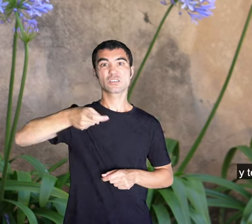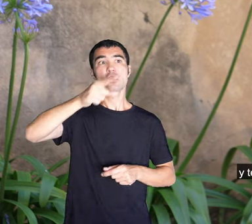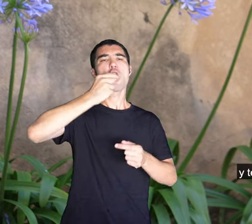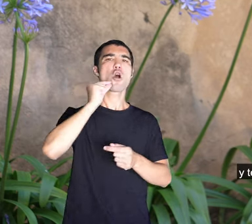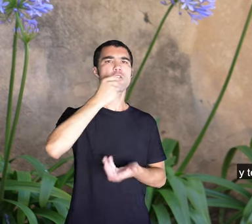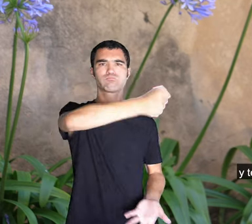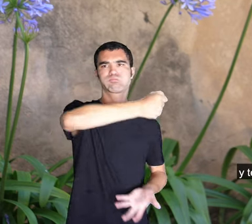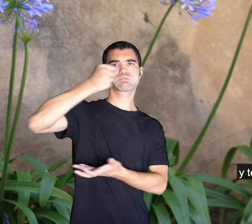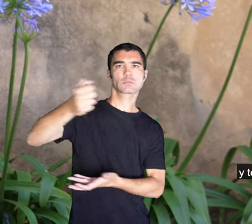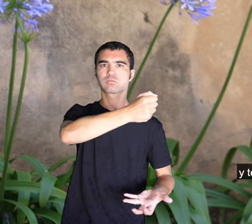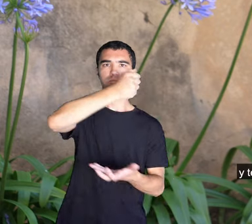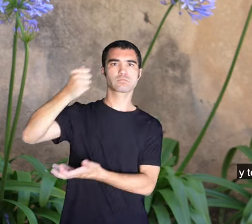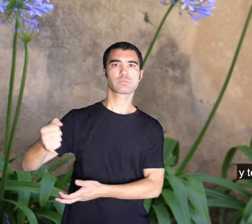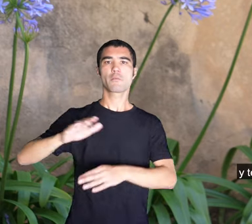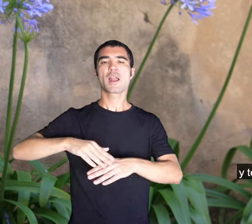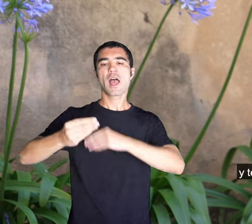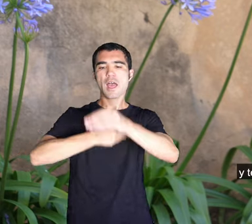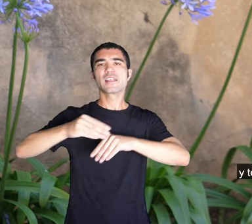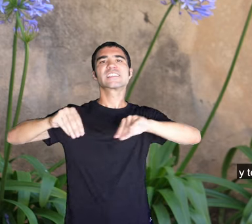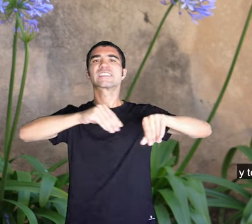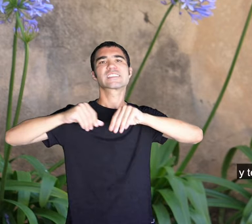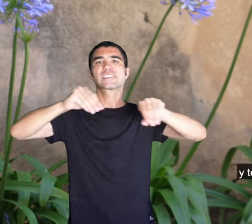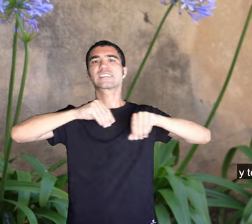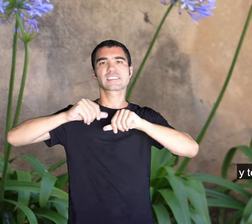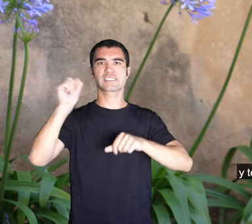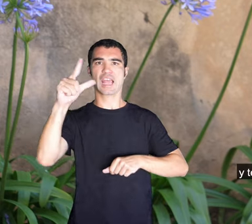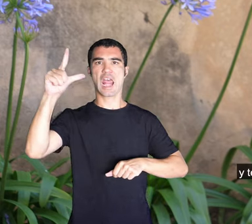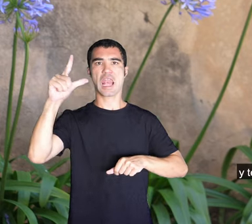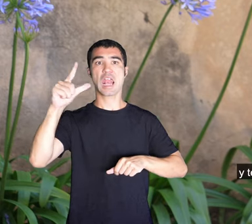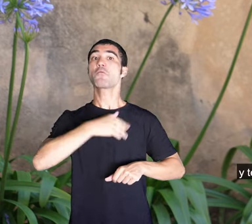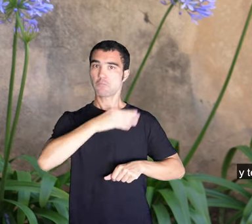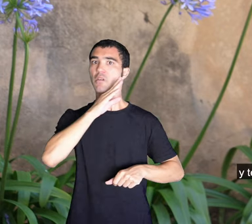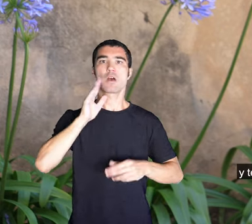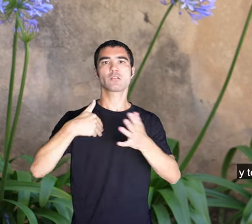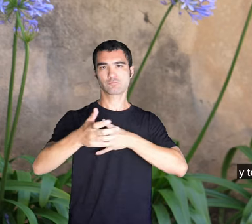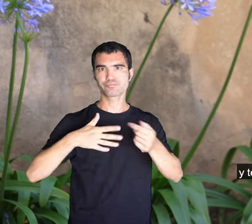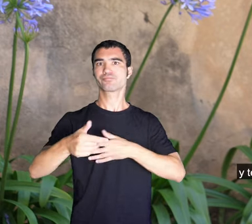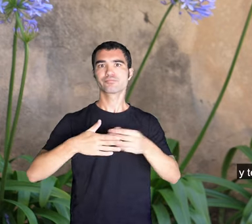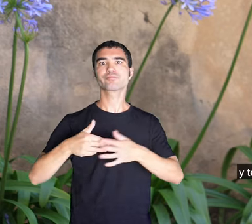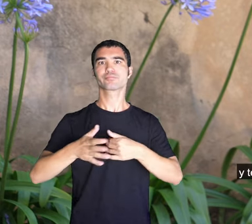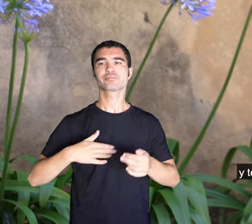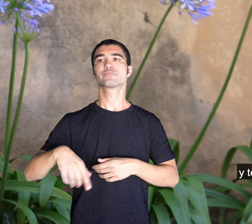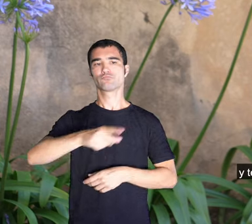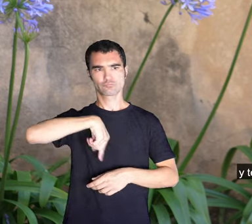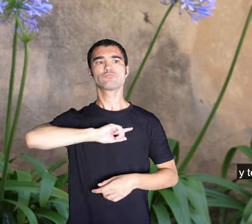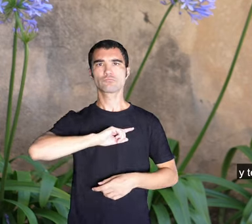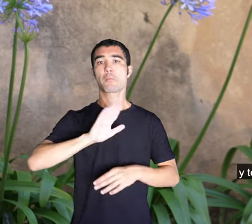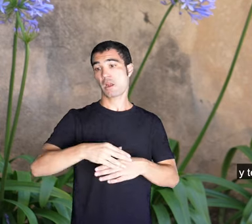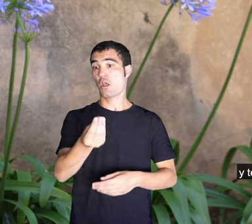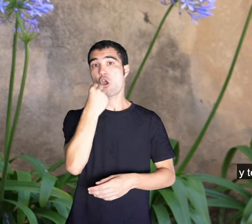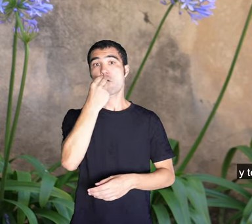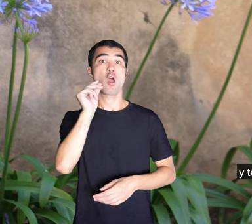olives per salar. I mon mare els salava i teníem per